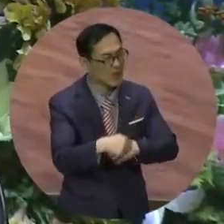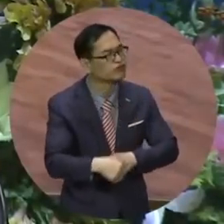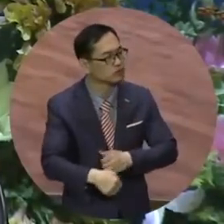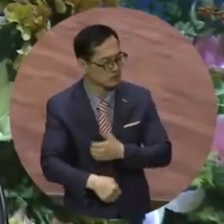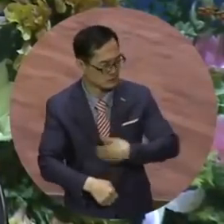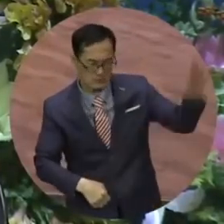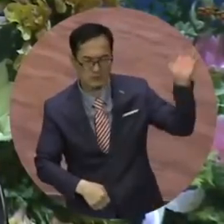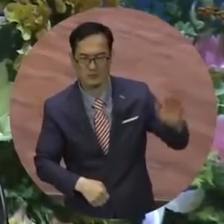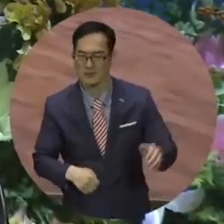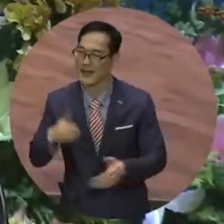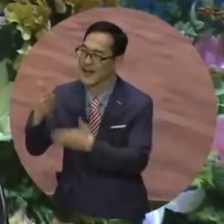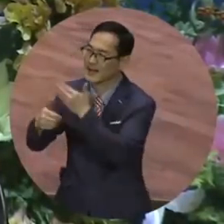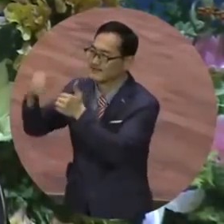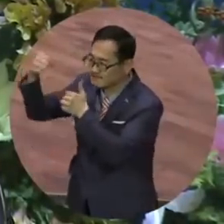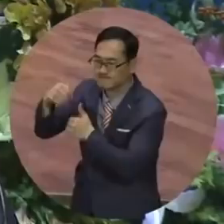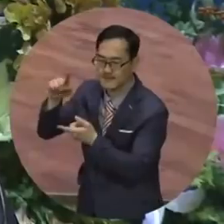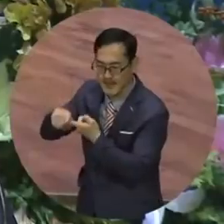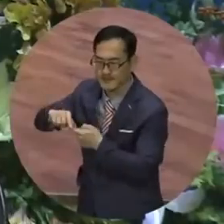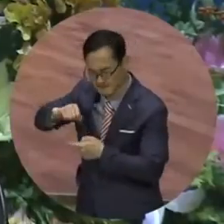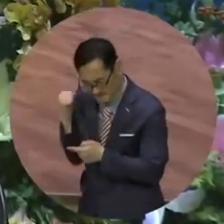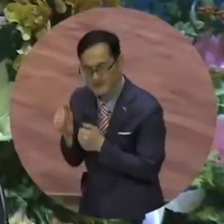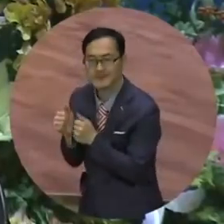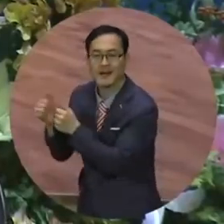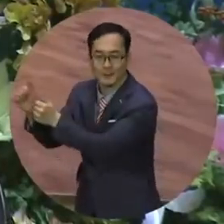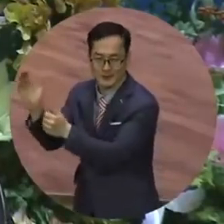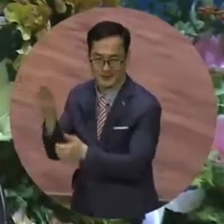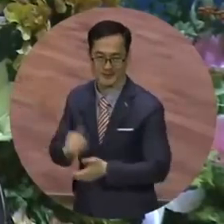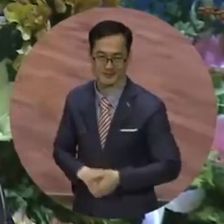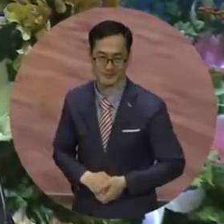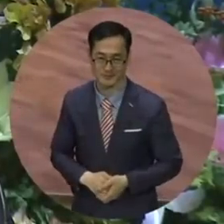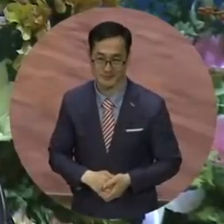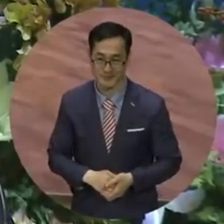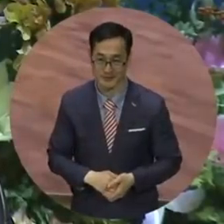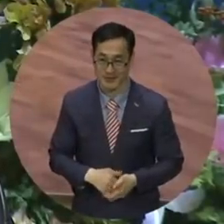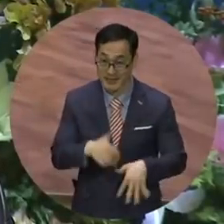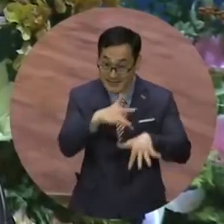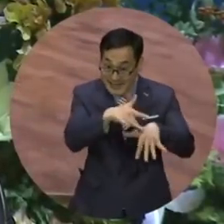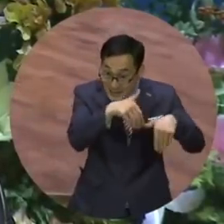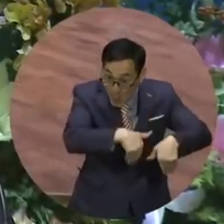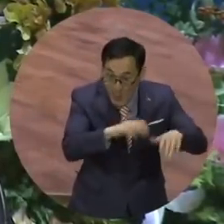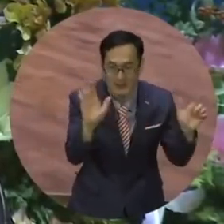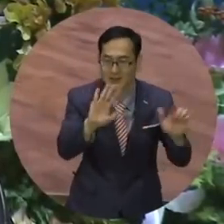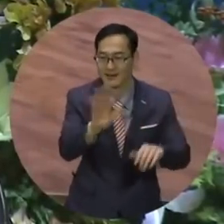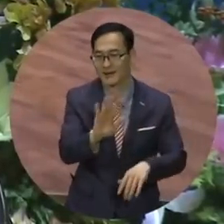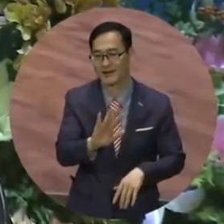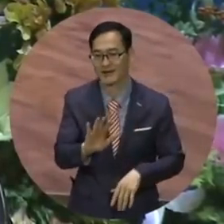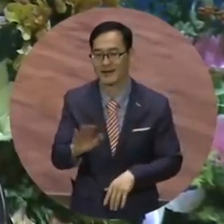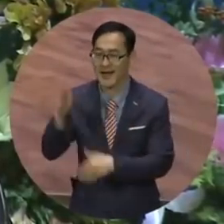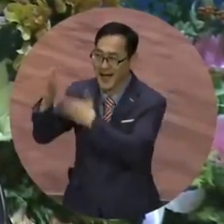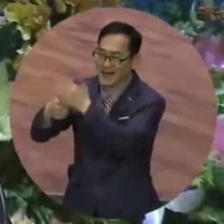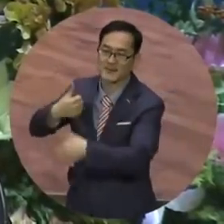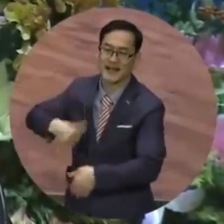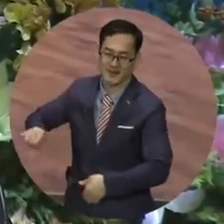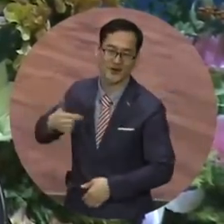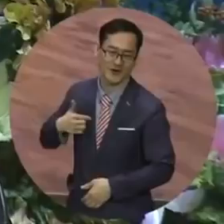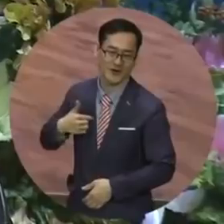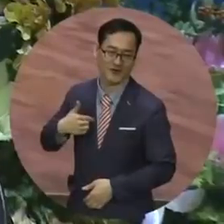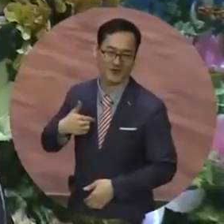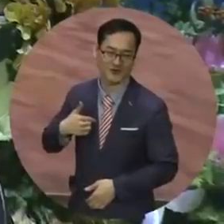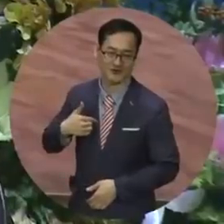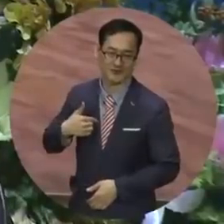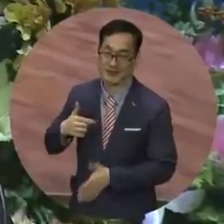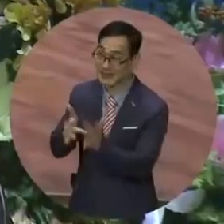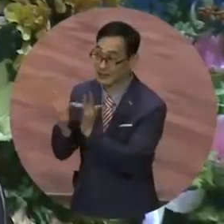하셔야 돼요. 마귀 과거에는 마귀 종노릇 했지만 이제는 하나님의 자녀로서 살아야 돼. 어떻게 사느냐?